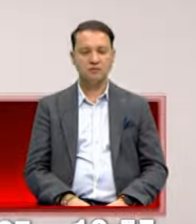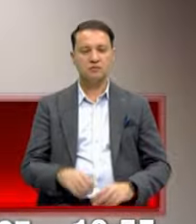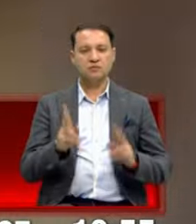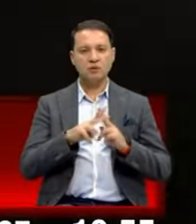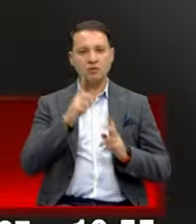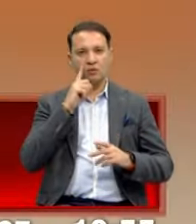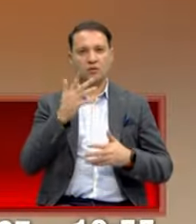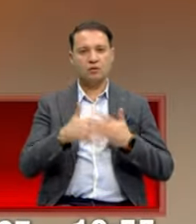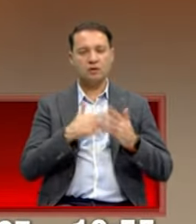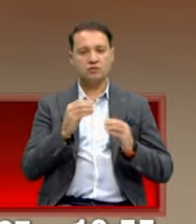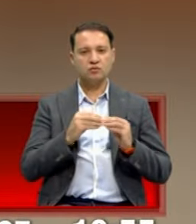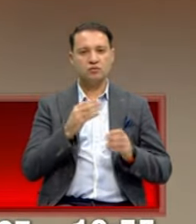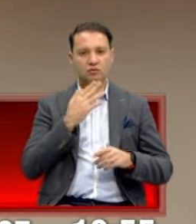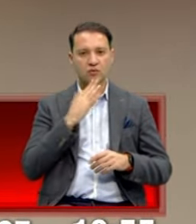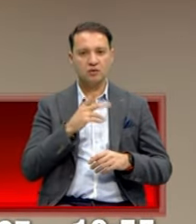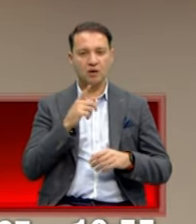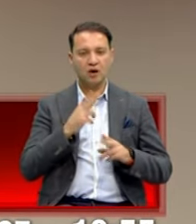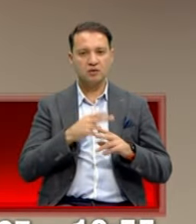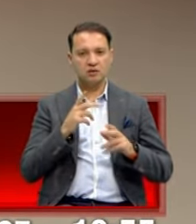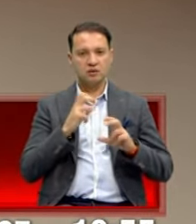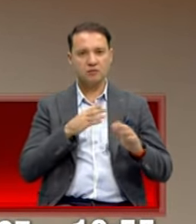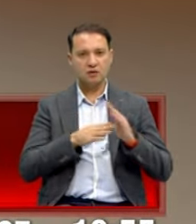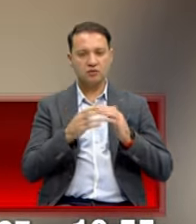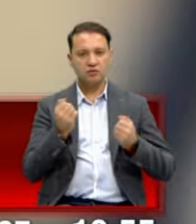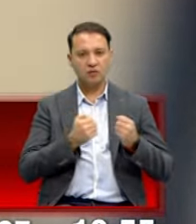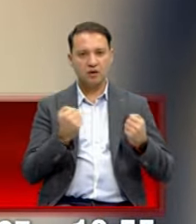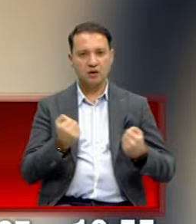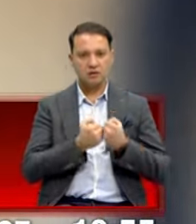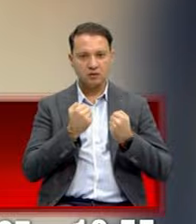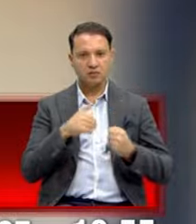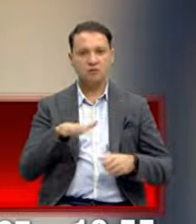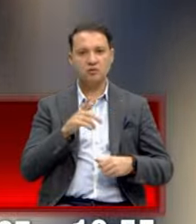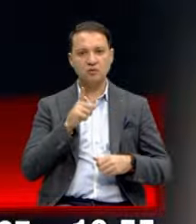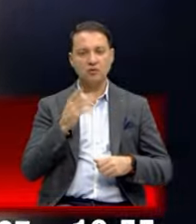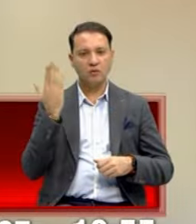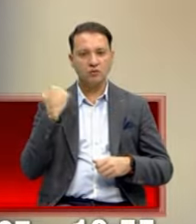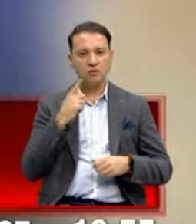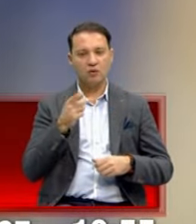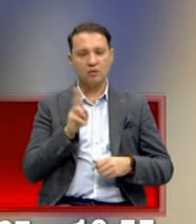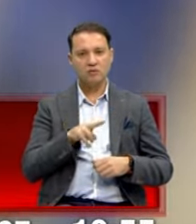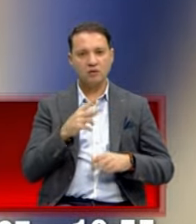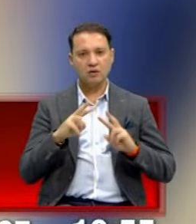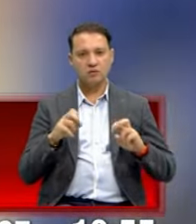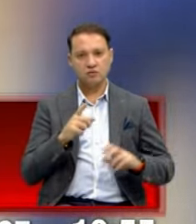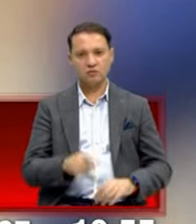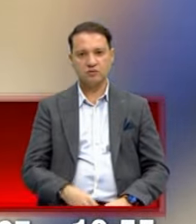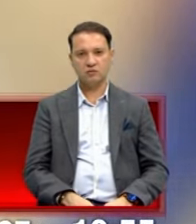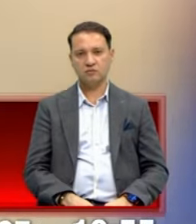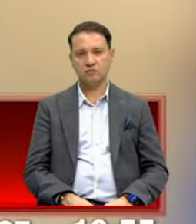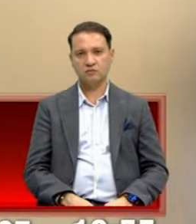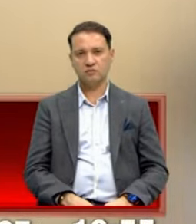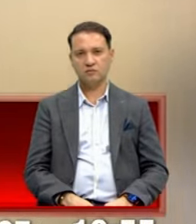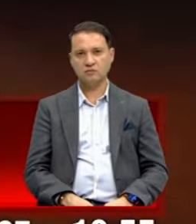Polise göre olayda kasıt yok. Acil servise dalan sürücünün kaza sırasında mı yoksa öncesinde mi öldüğü araştırılıyor.